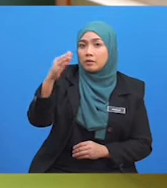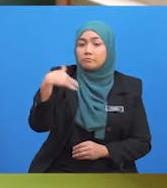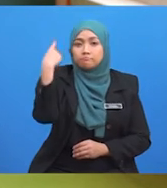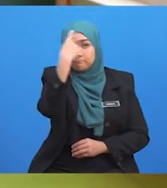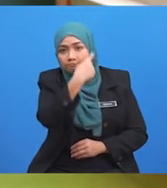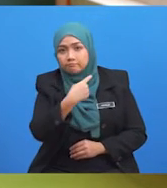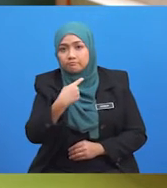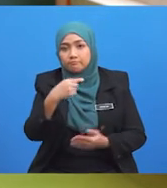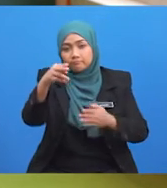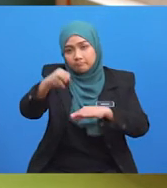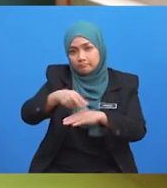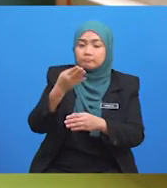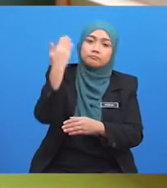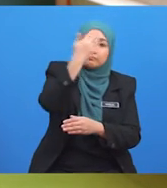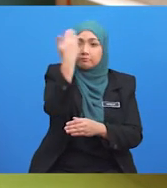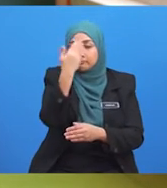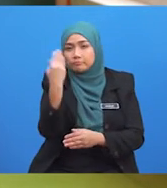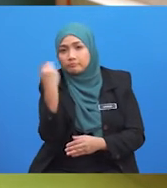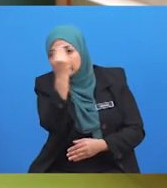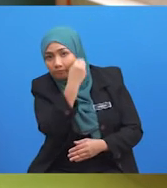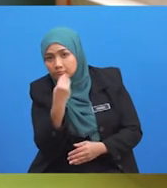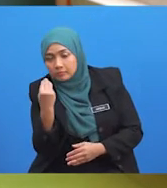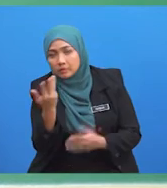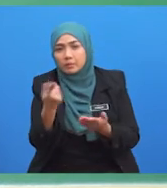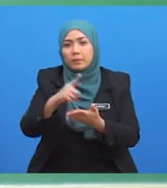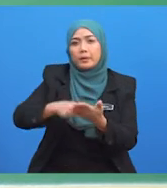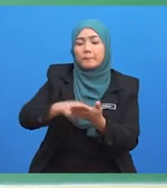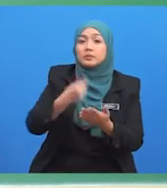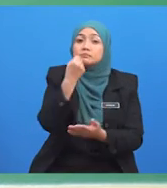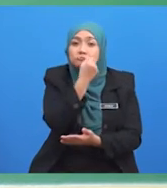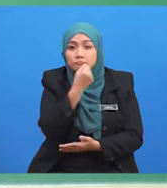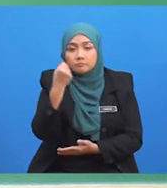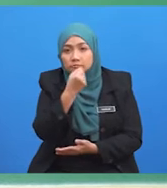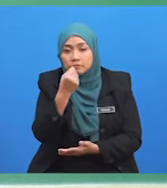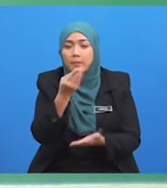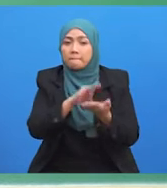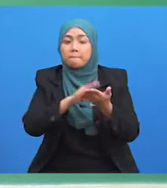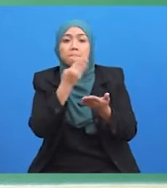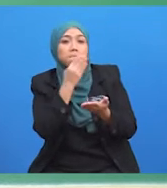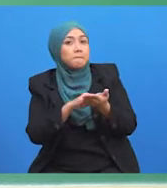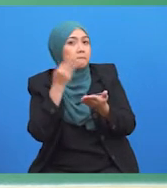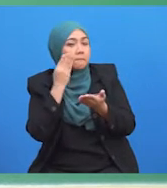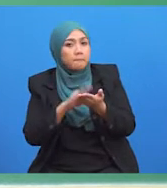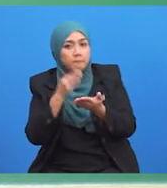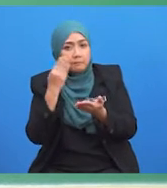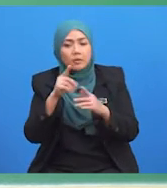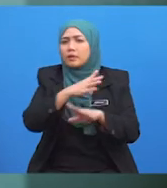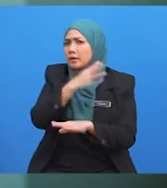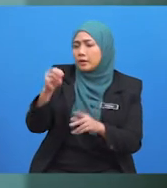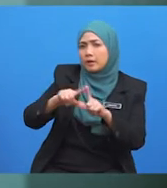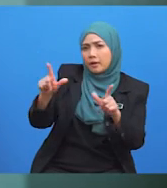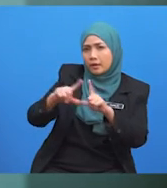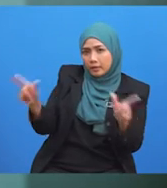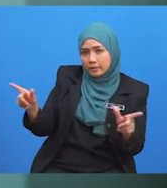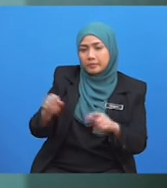untuk menambahkan kecantikan. Seperti cincu, bedak dan lain-lain.